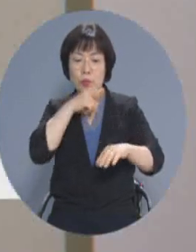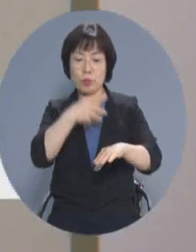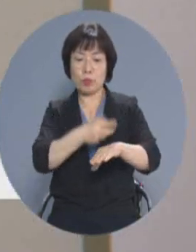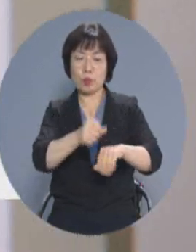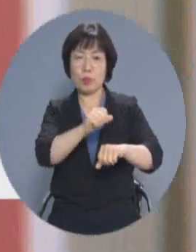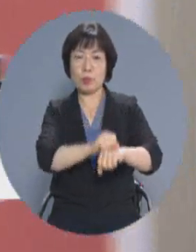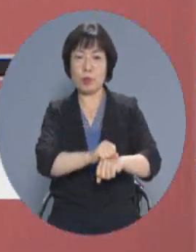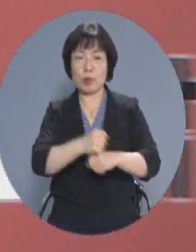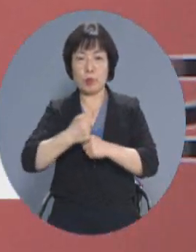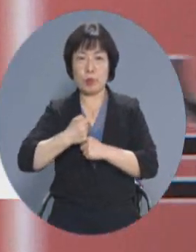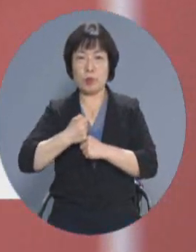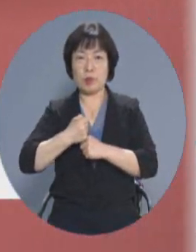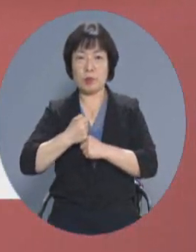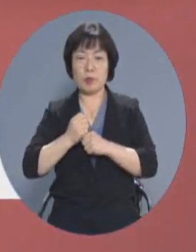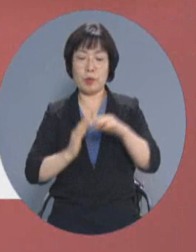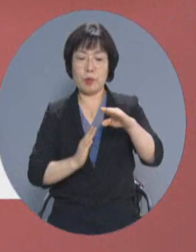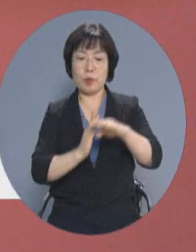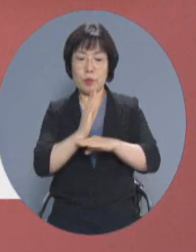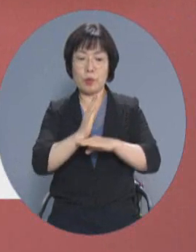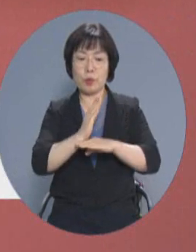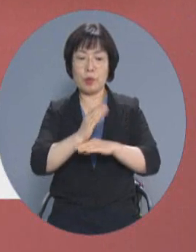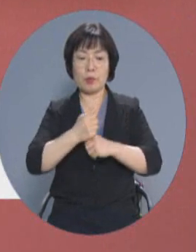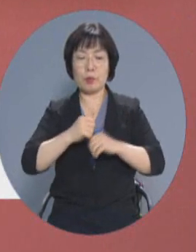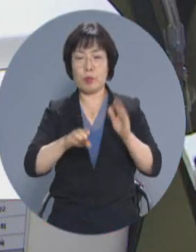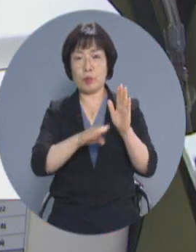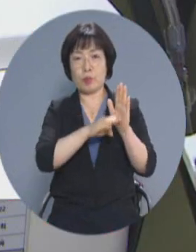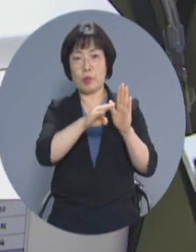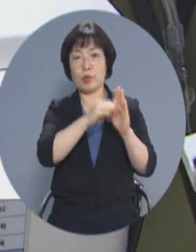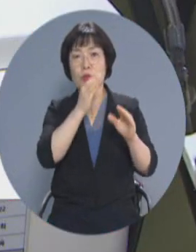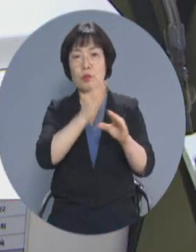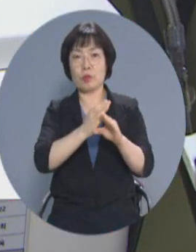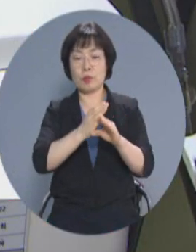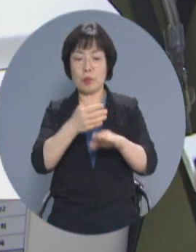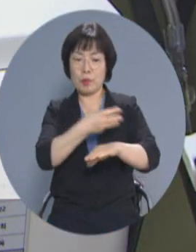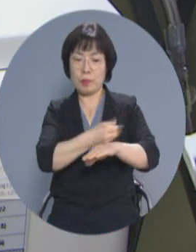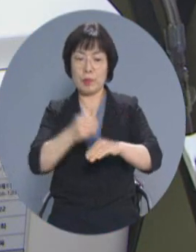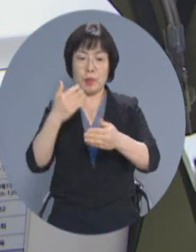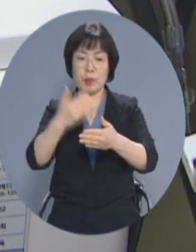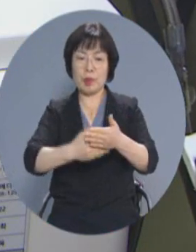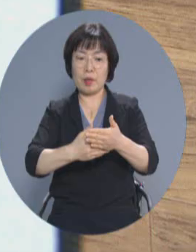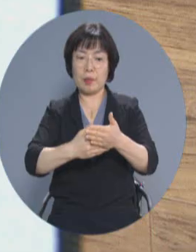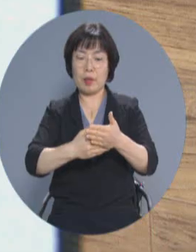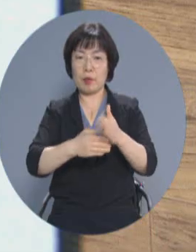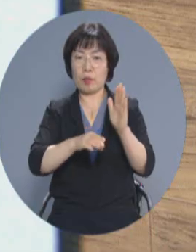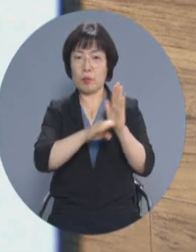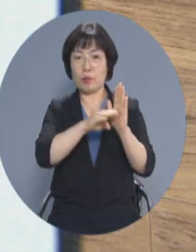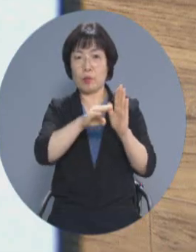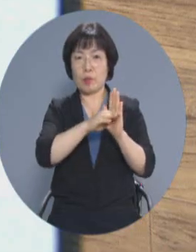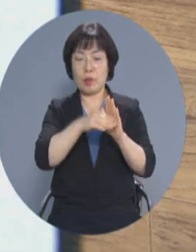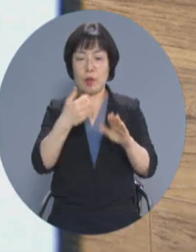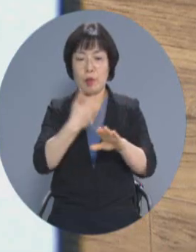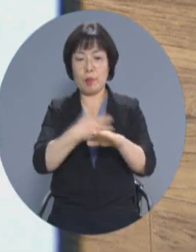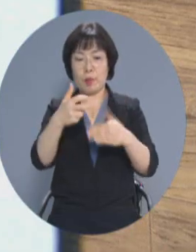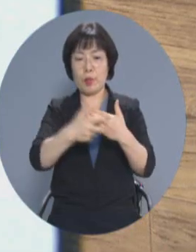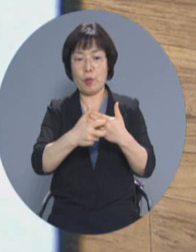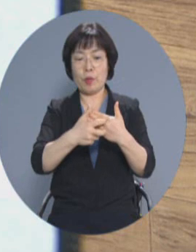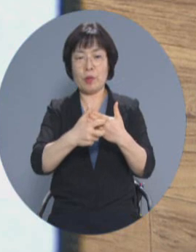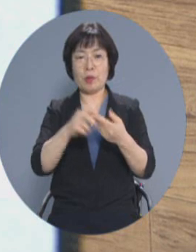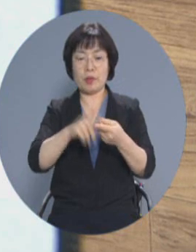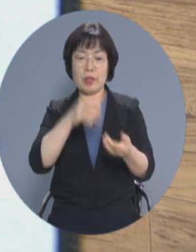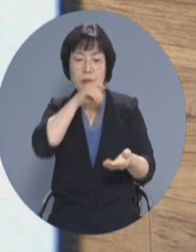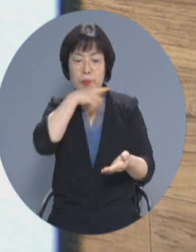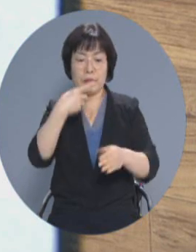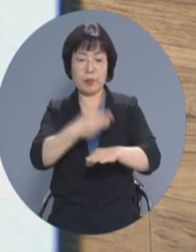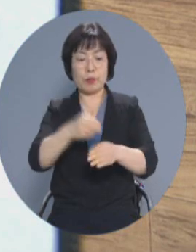보유량이 주의 단계를 넘어 경계 단계를 바라보고 있습니다. 혈액 재고 보유량이 경계 수준이면 의료기관에 혈액 사용을